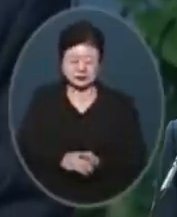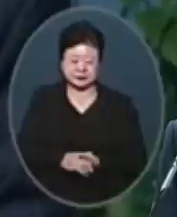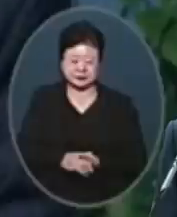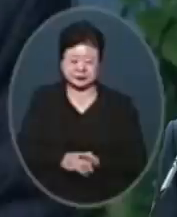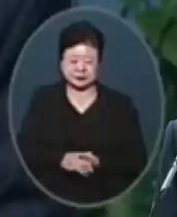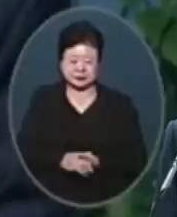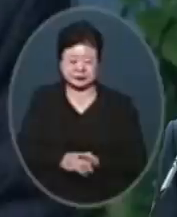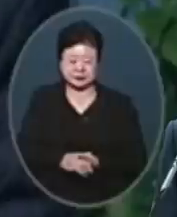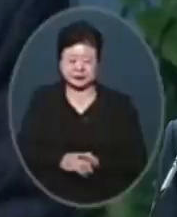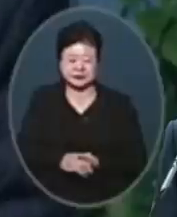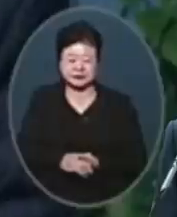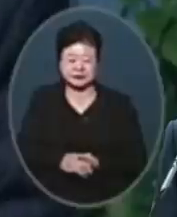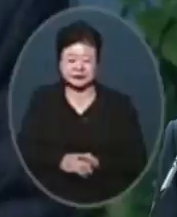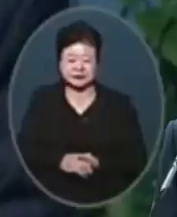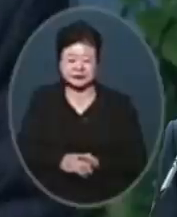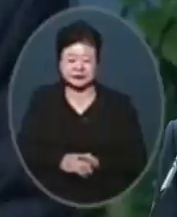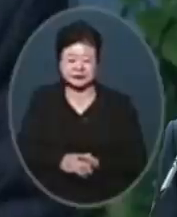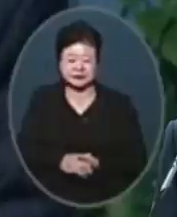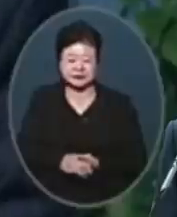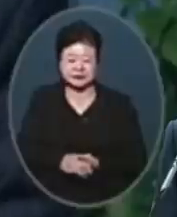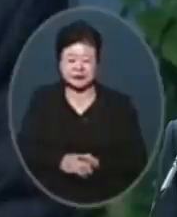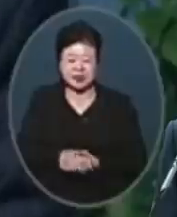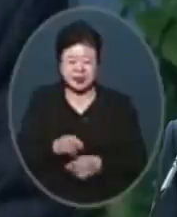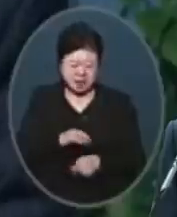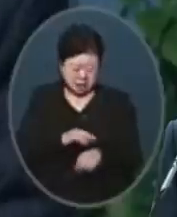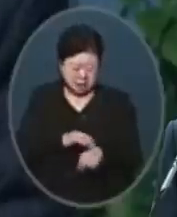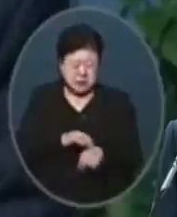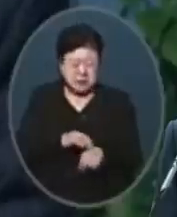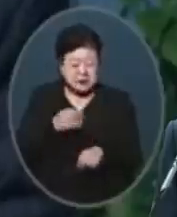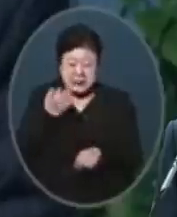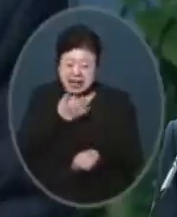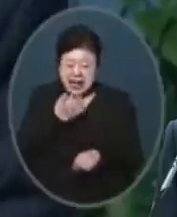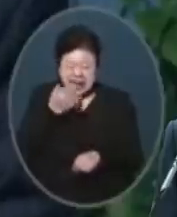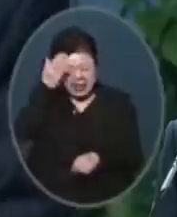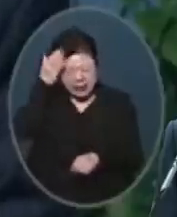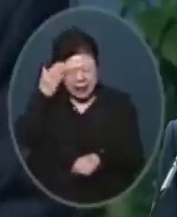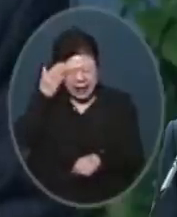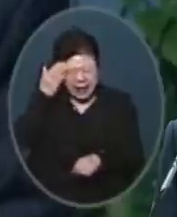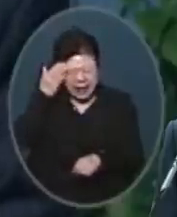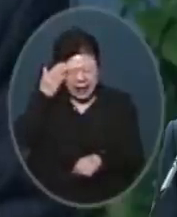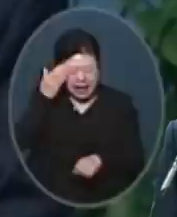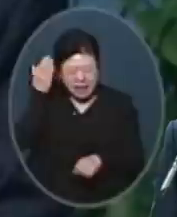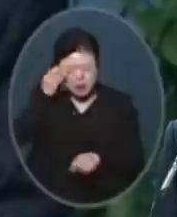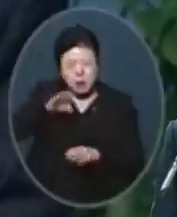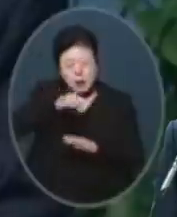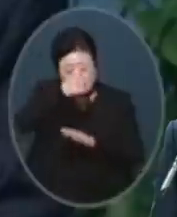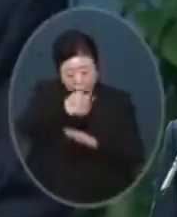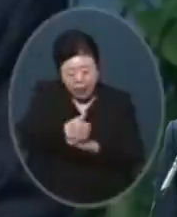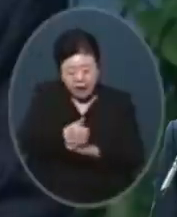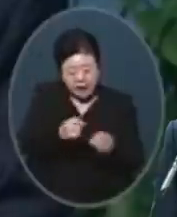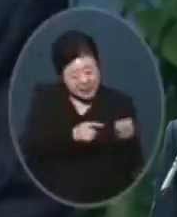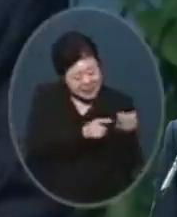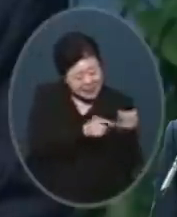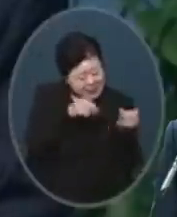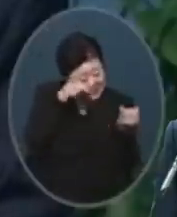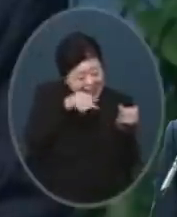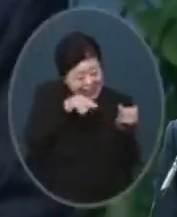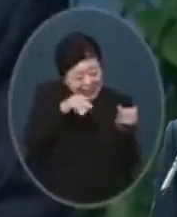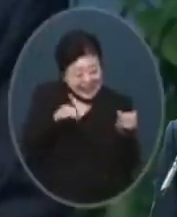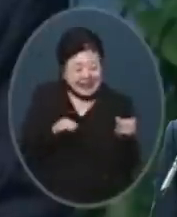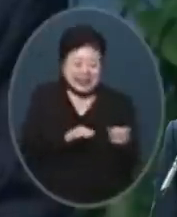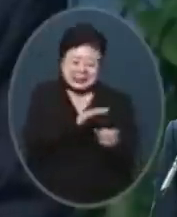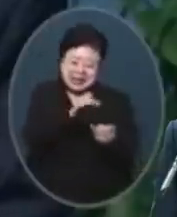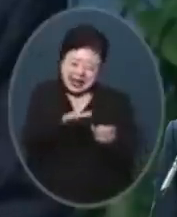같다고 말했는데 이것은 피부색이 검다는 뜻입니다. 하지만 솔로몬은 그녀를 향해 내